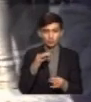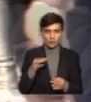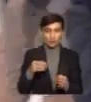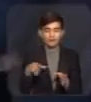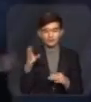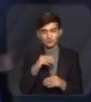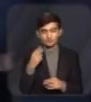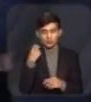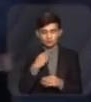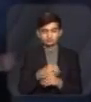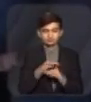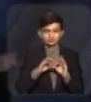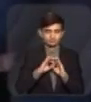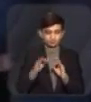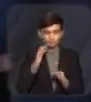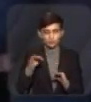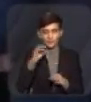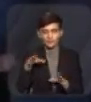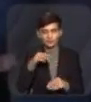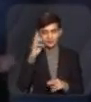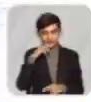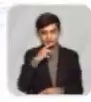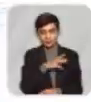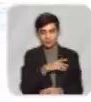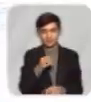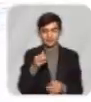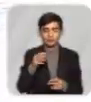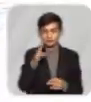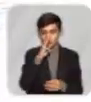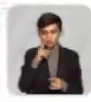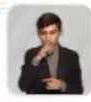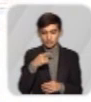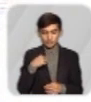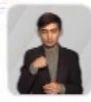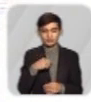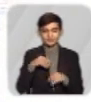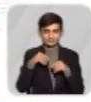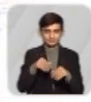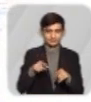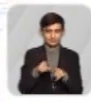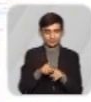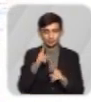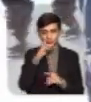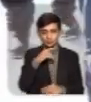уақытта қайтарары белгісіз дейді диқандар. Сондықтан қаражат толық берілмейінше тәтті түбір екпейміз деп отыр.